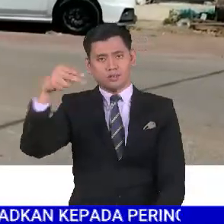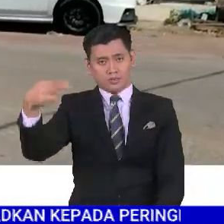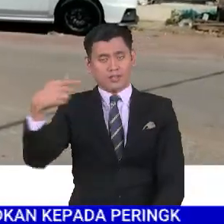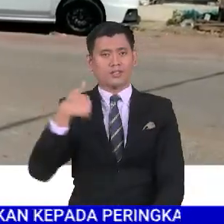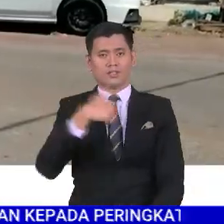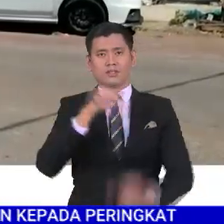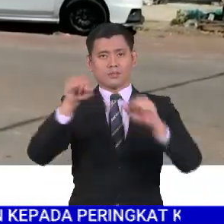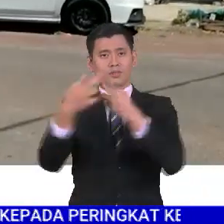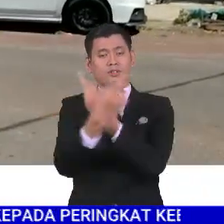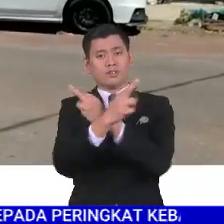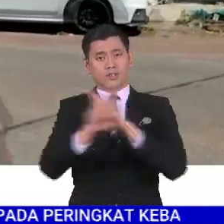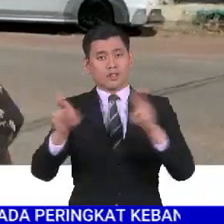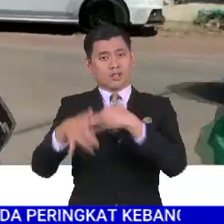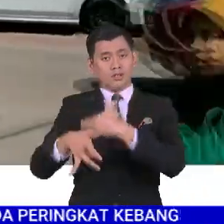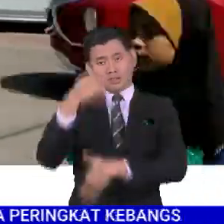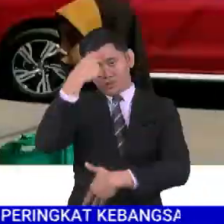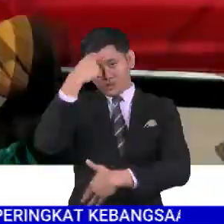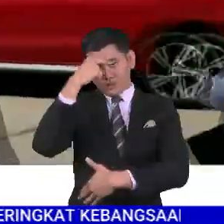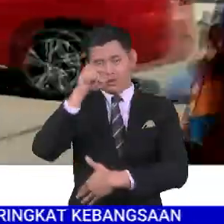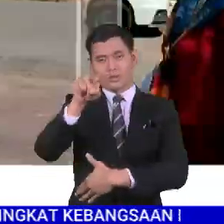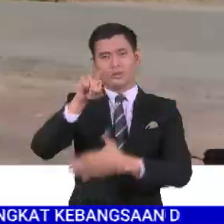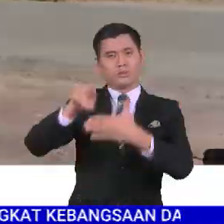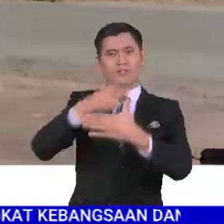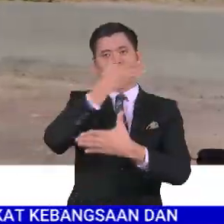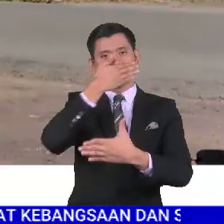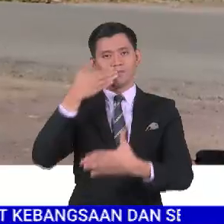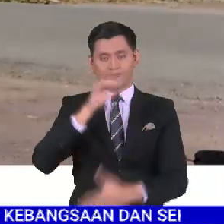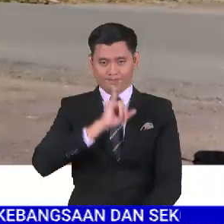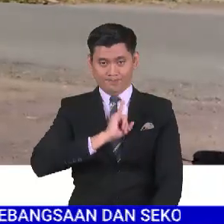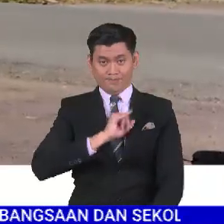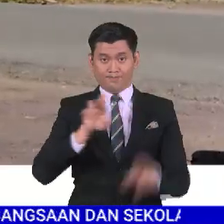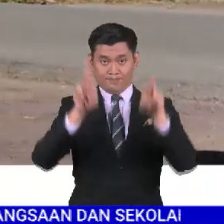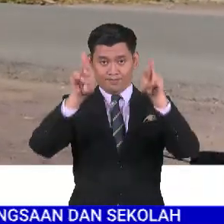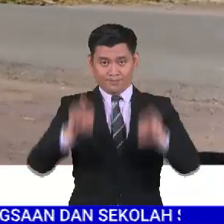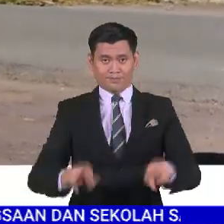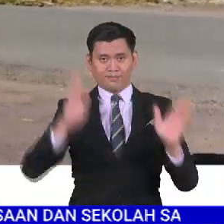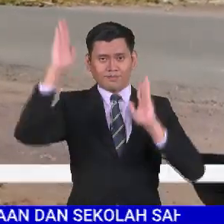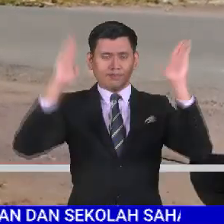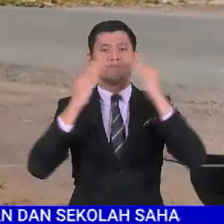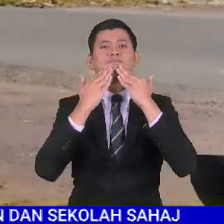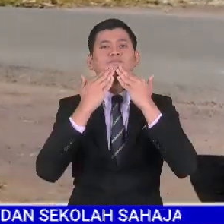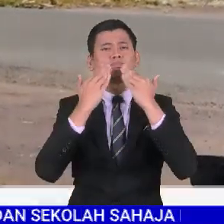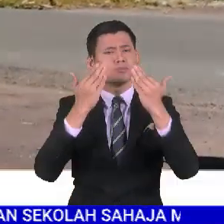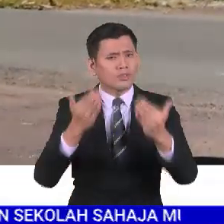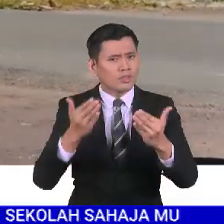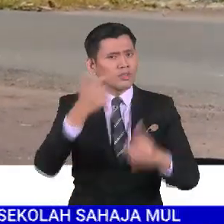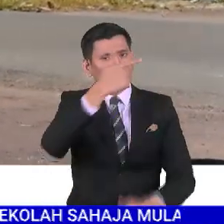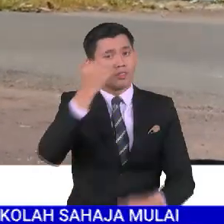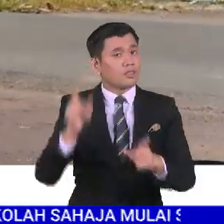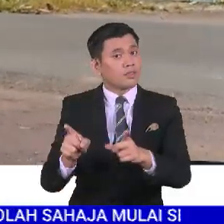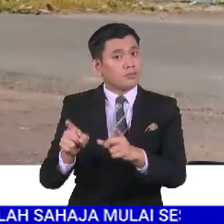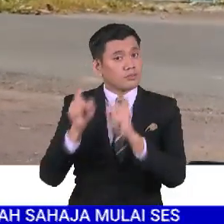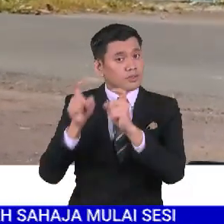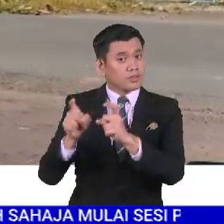persediaan awal untuk Ramadan dan untuk raya. Saya sebagai rakyat Malaysia mengucapkan ribuan terima kasih kepada PM kita kerana